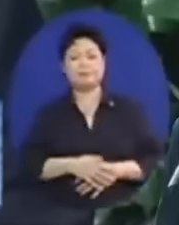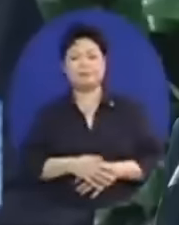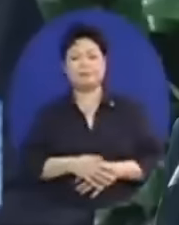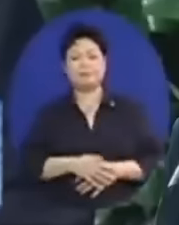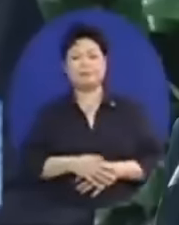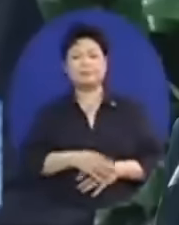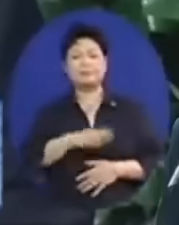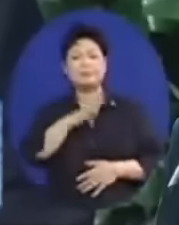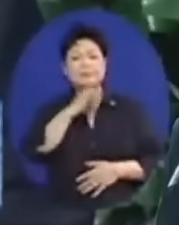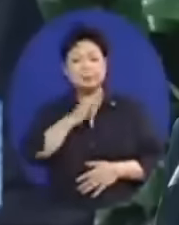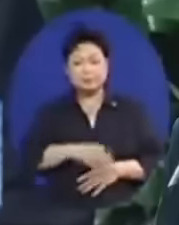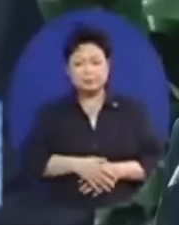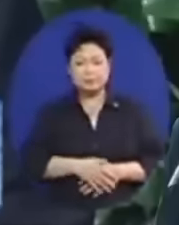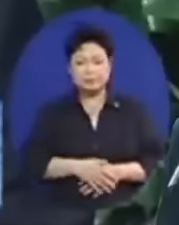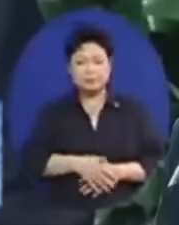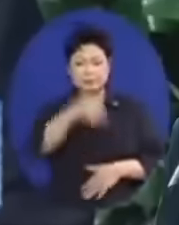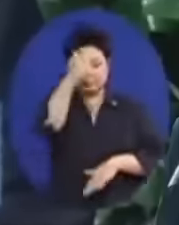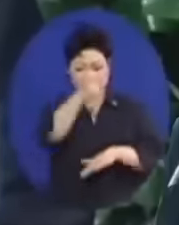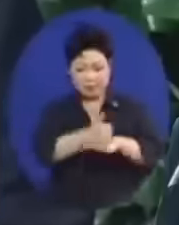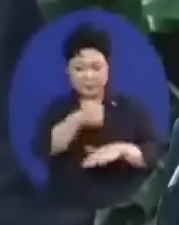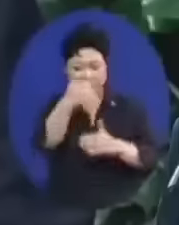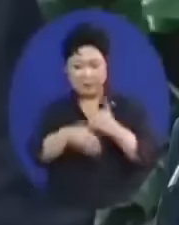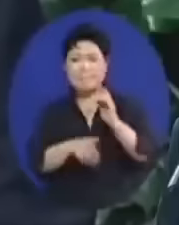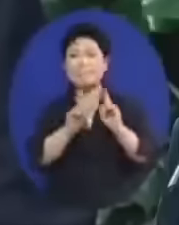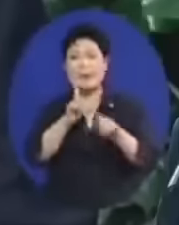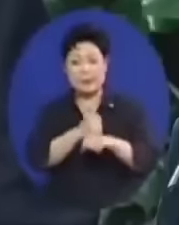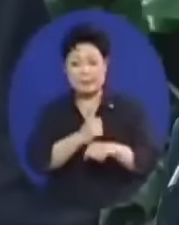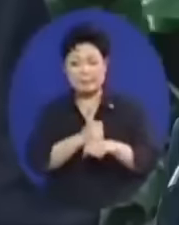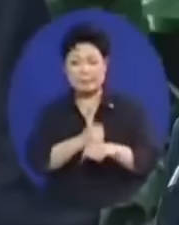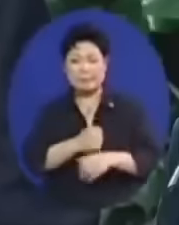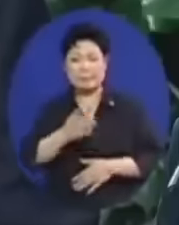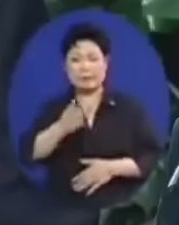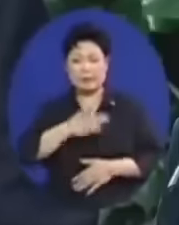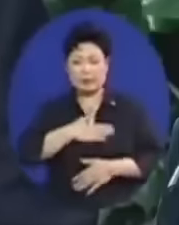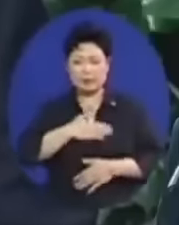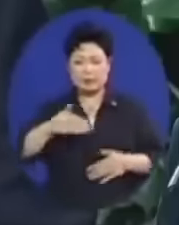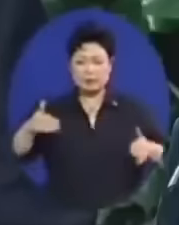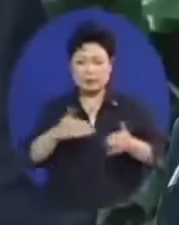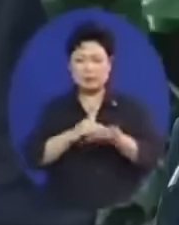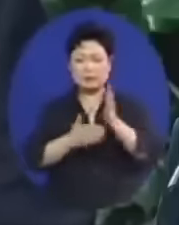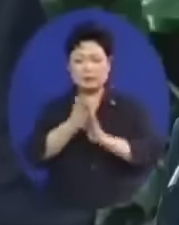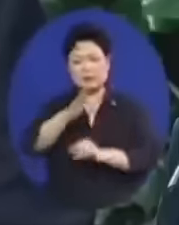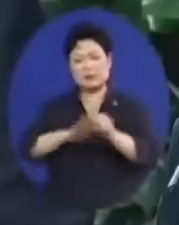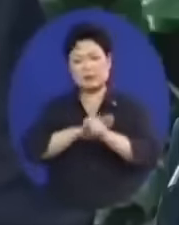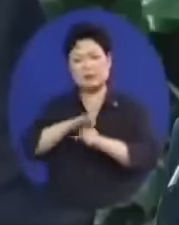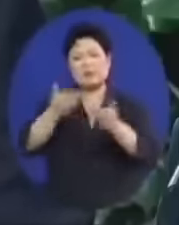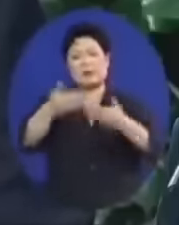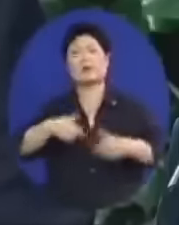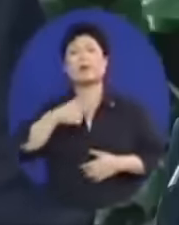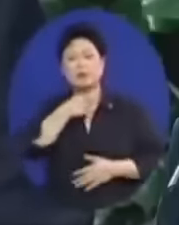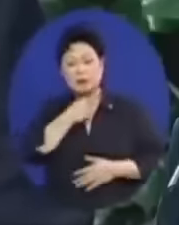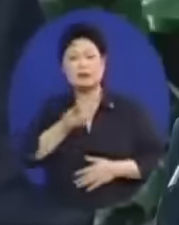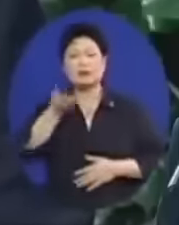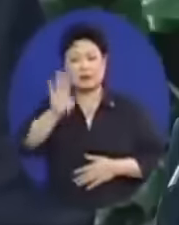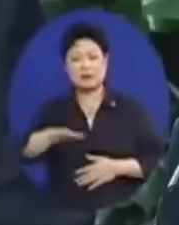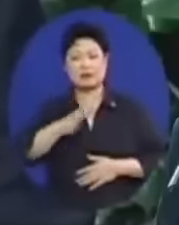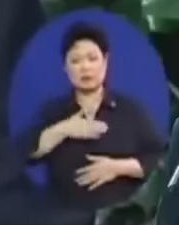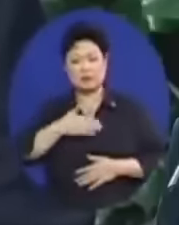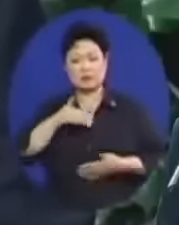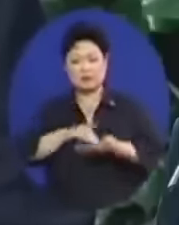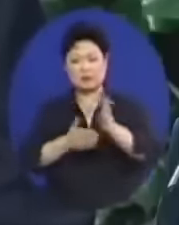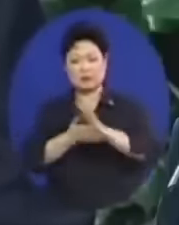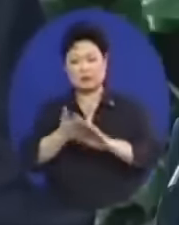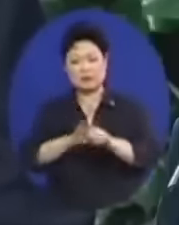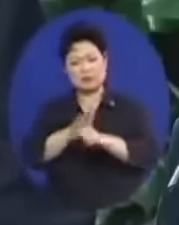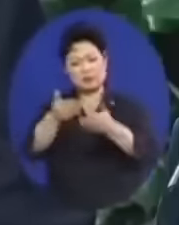마릴린 문로가 죽을 때 마지막 남겨놓은 유서는 나는 한없는 사랑받기를 원했다. 그러나 나를 한없이 사랑해